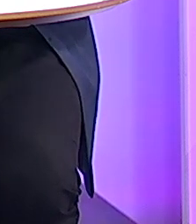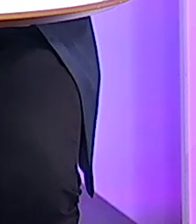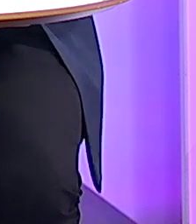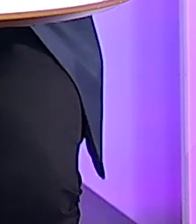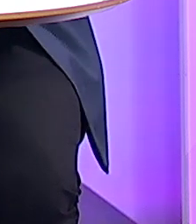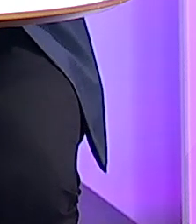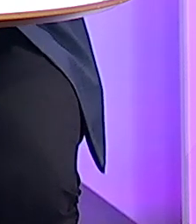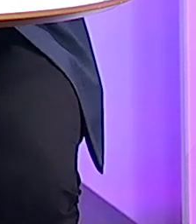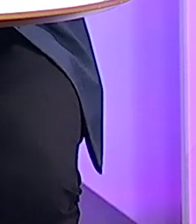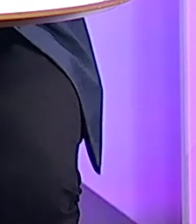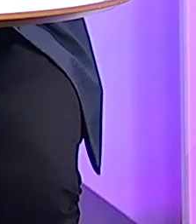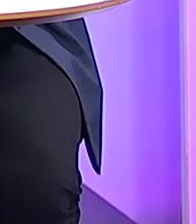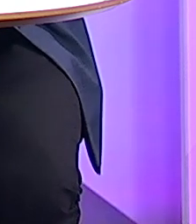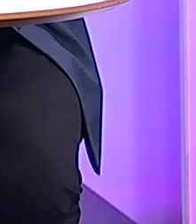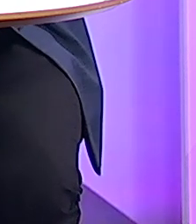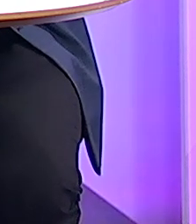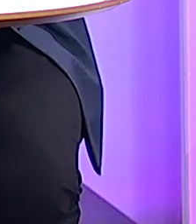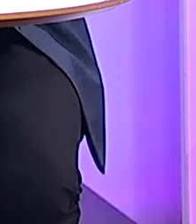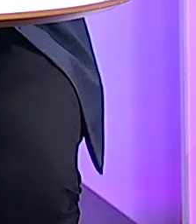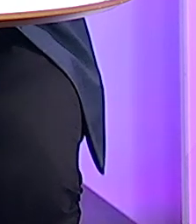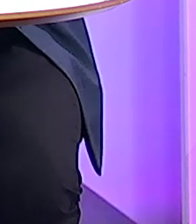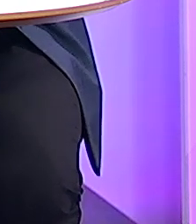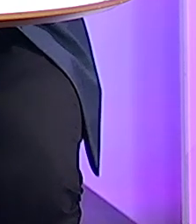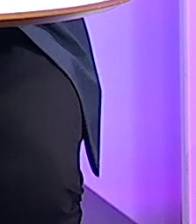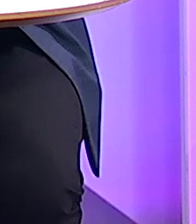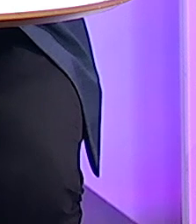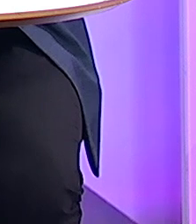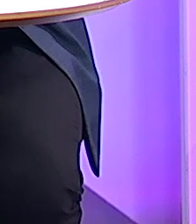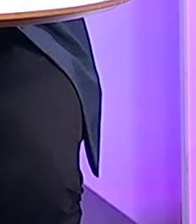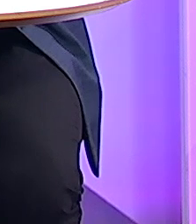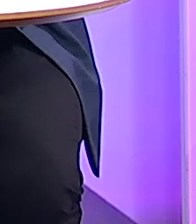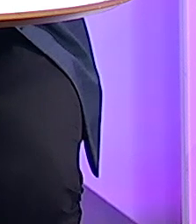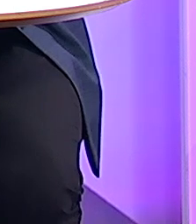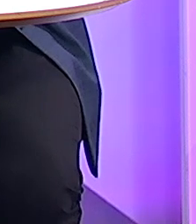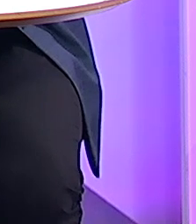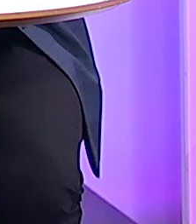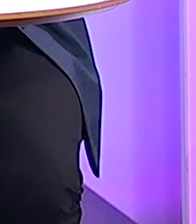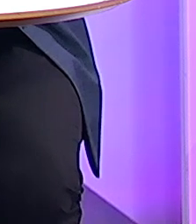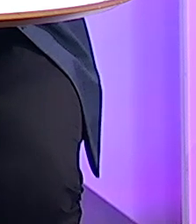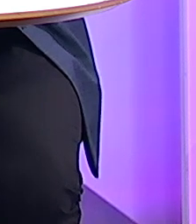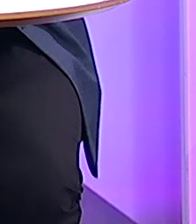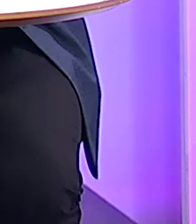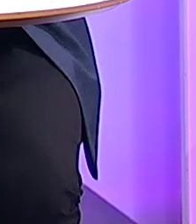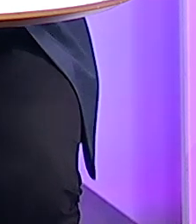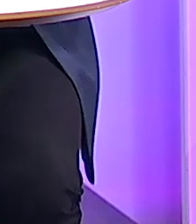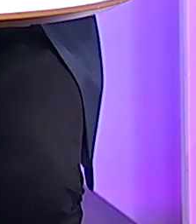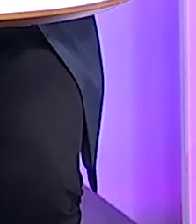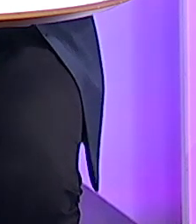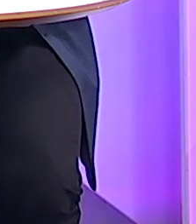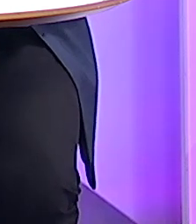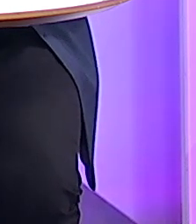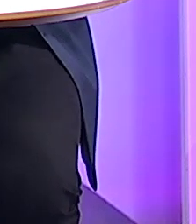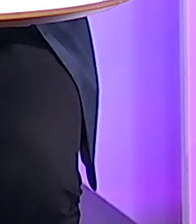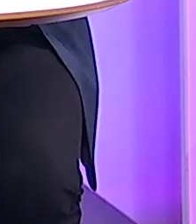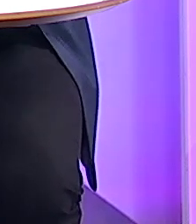isu dan cabaran dalam pendidikan bahasa Inggeris menerusi sesi yang dikendalikan panel dalam kumpulan yang khusus. Kita